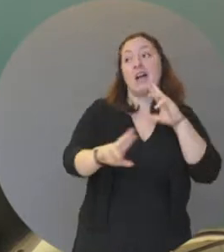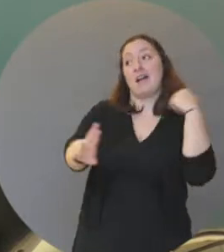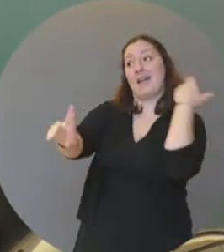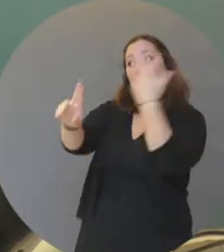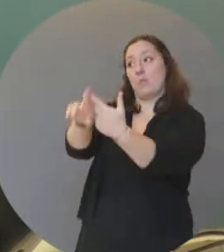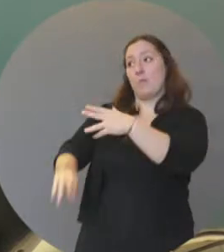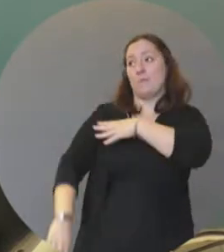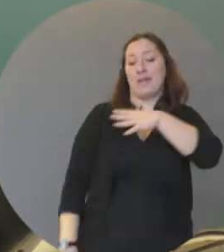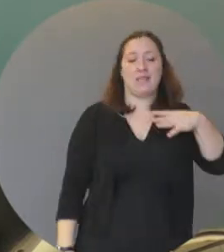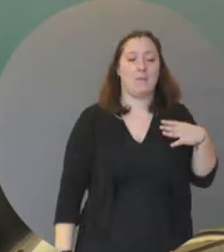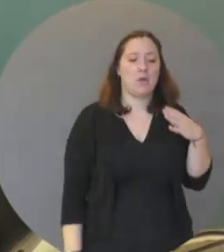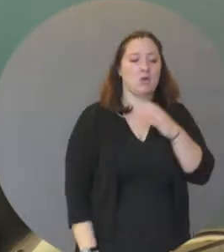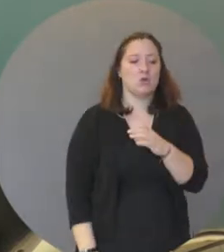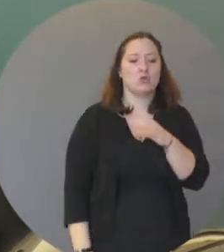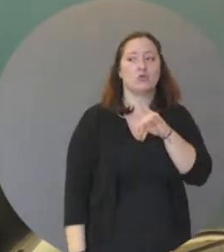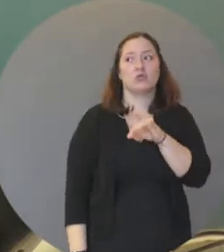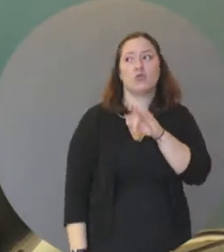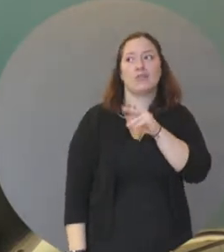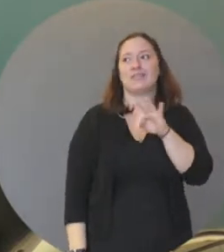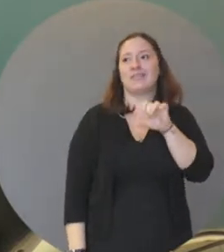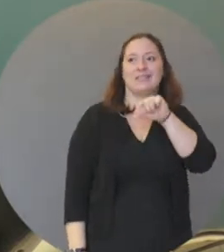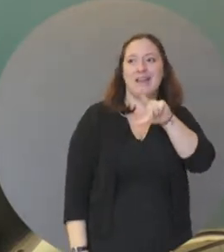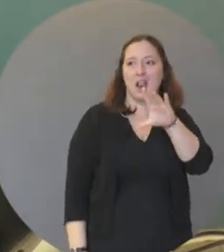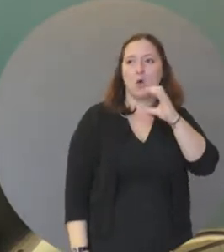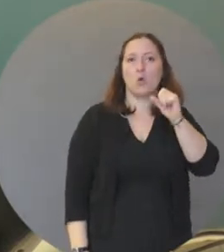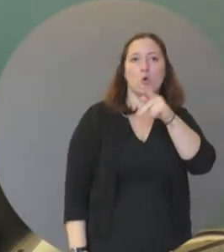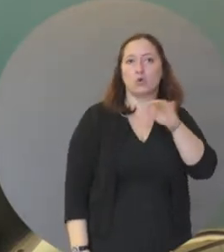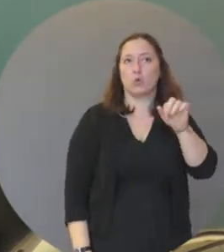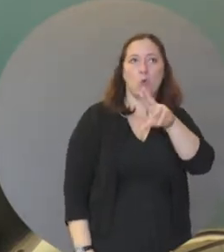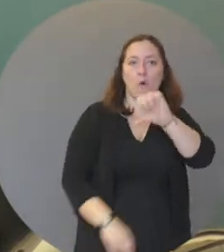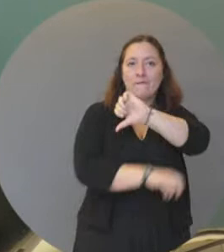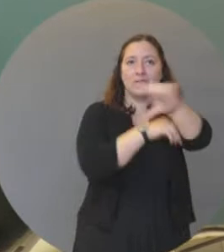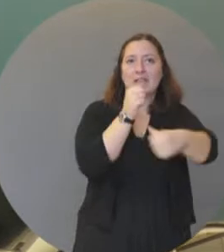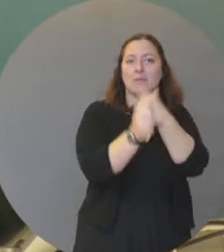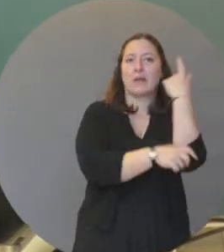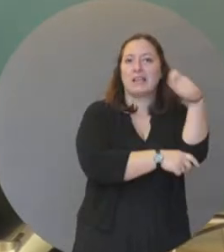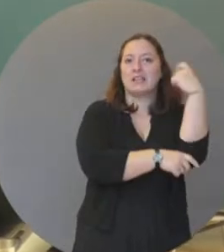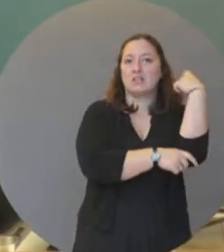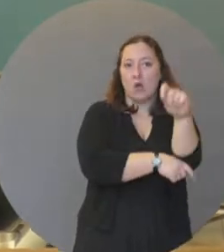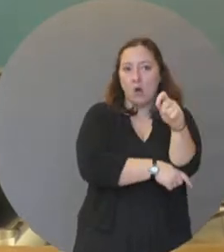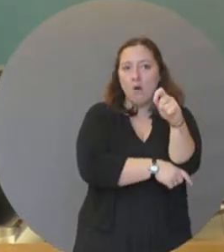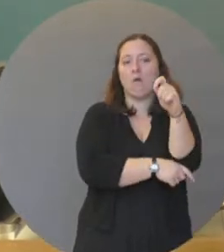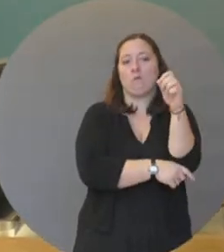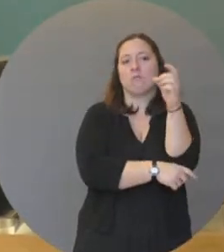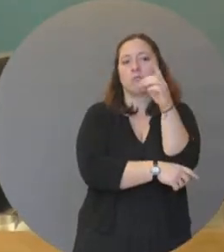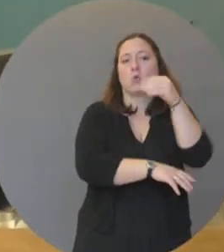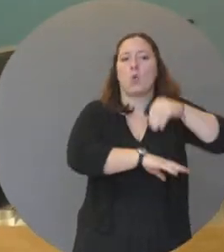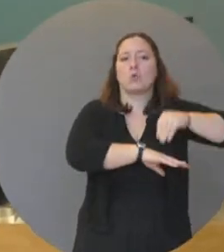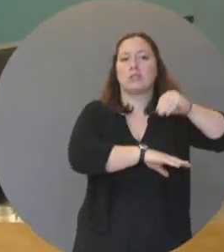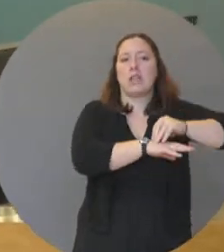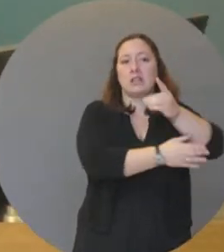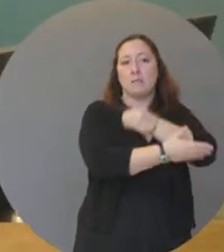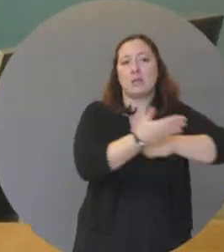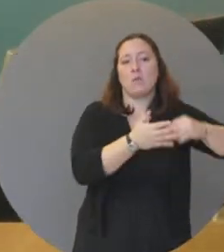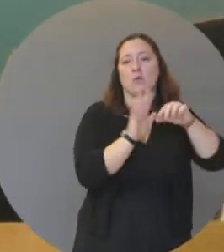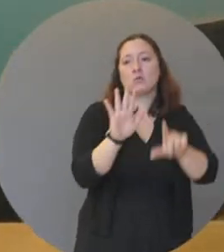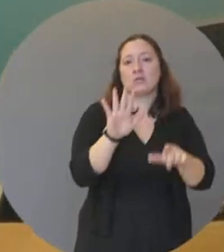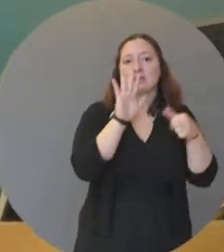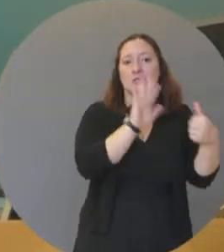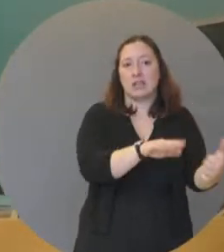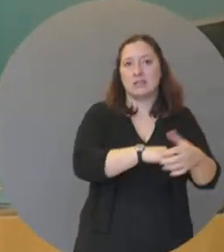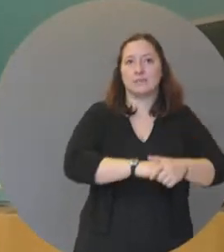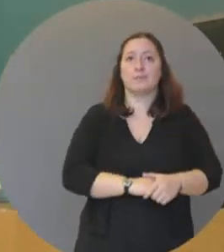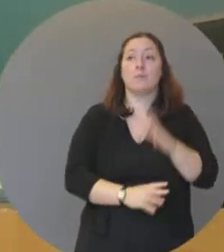Madame Chantal Cottereau vice-président du département de la Seine-Maritime à l'occasion de cette commission en essayant d'apporter quelques points de détails